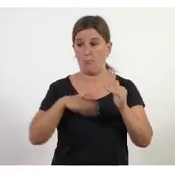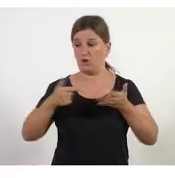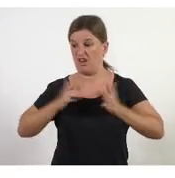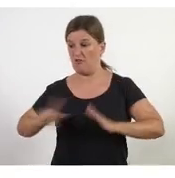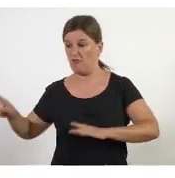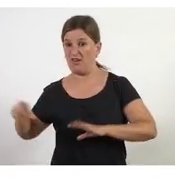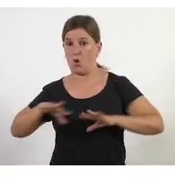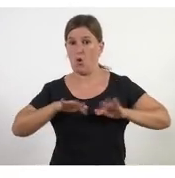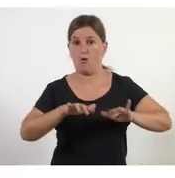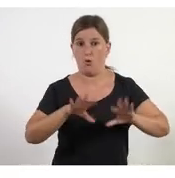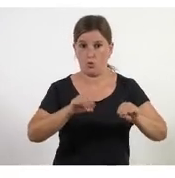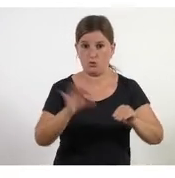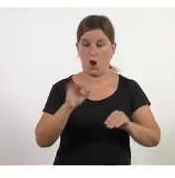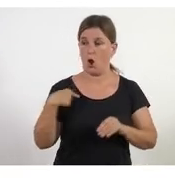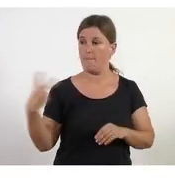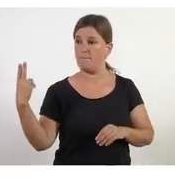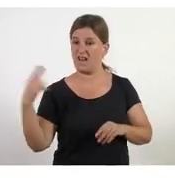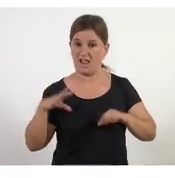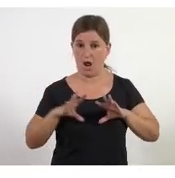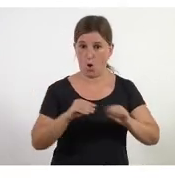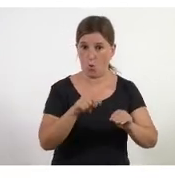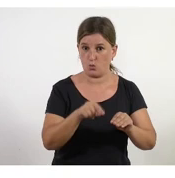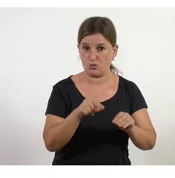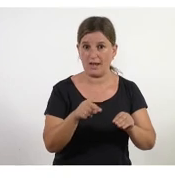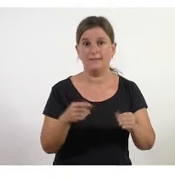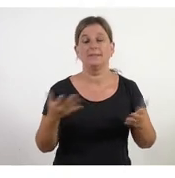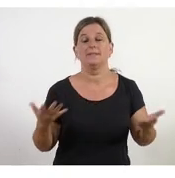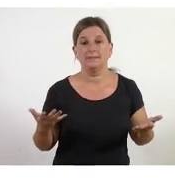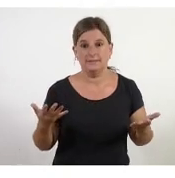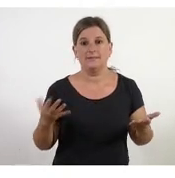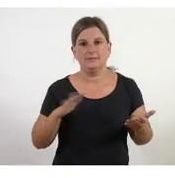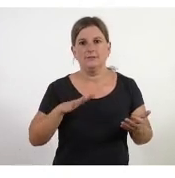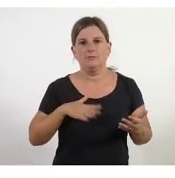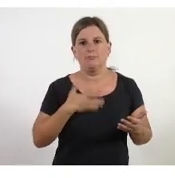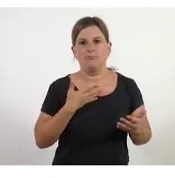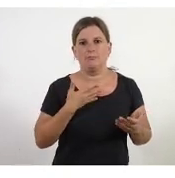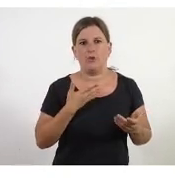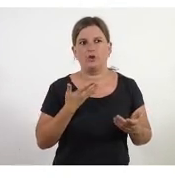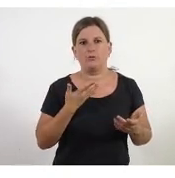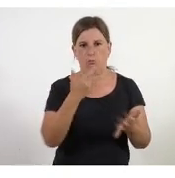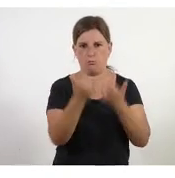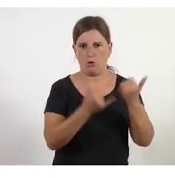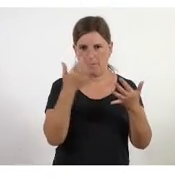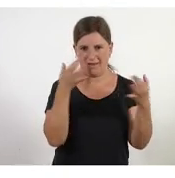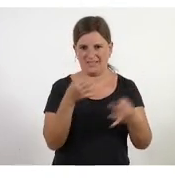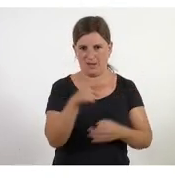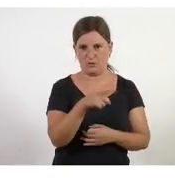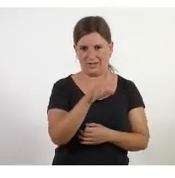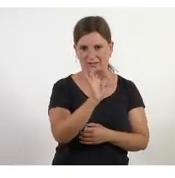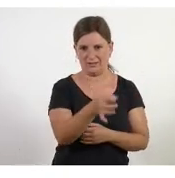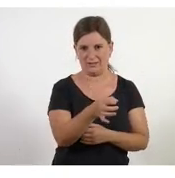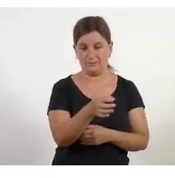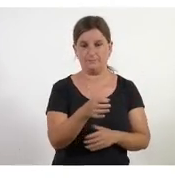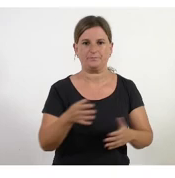fills, la parella, tot aquest tipus de coses són els que poden comprometre la seguretat. Però ja entraríem en una